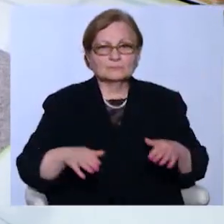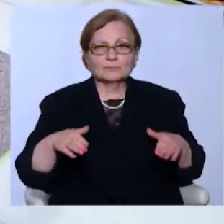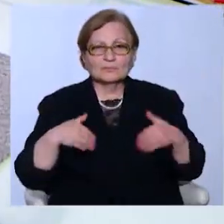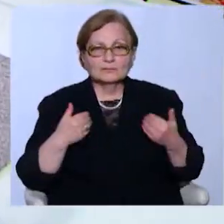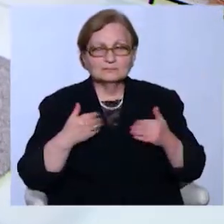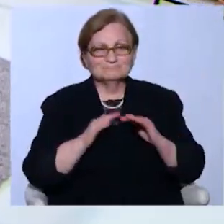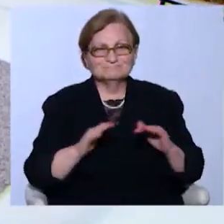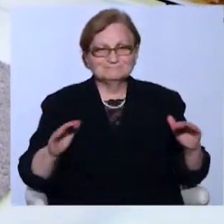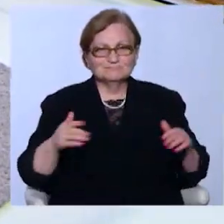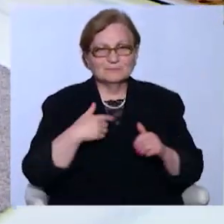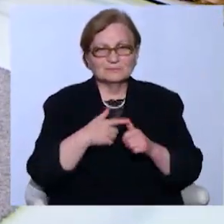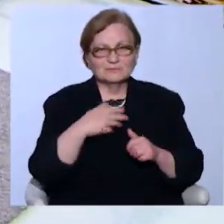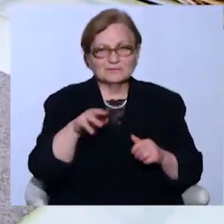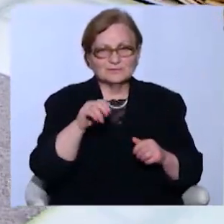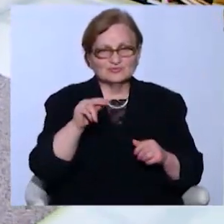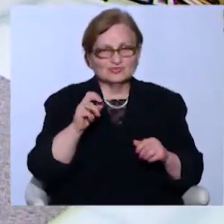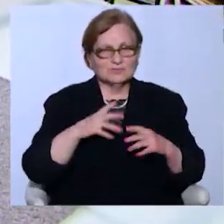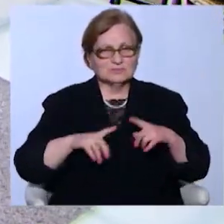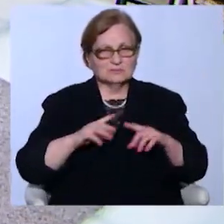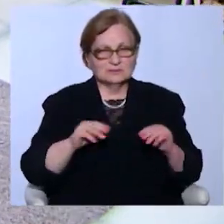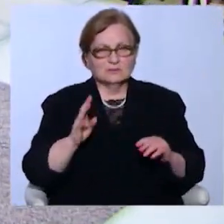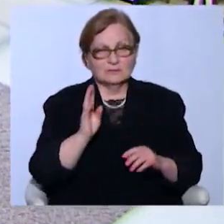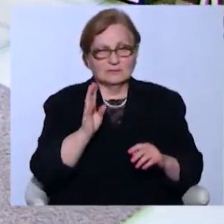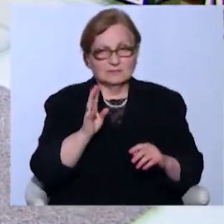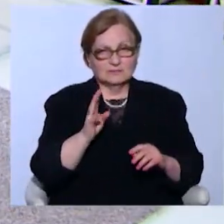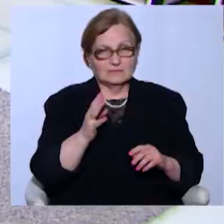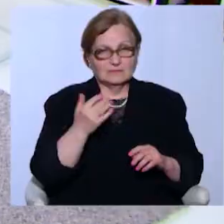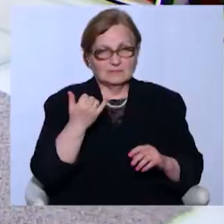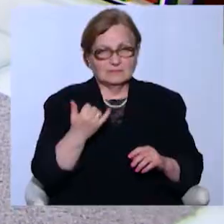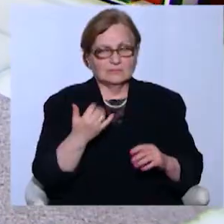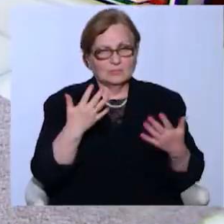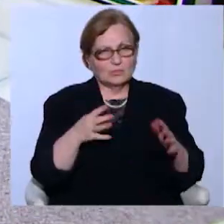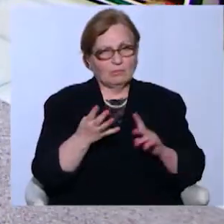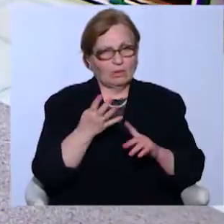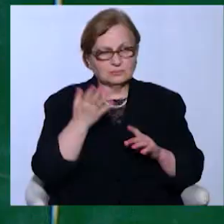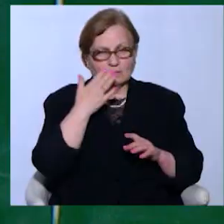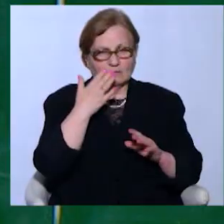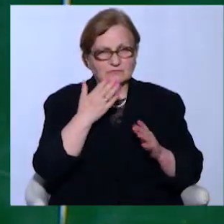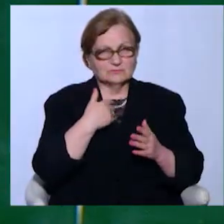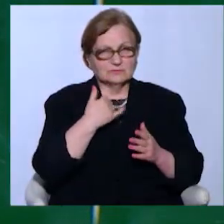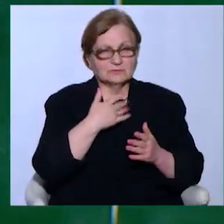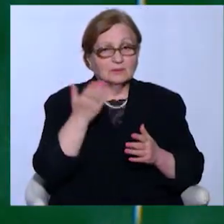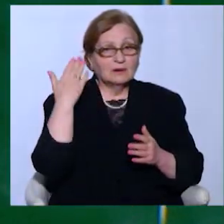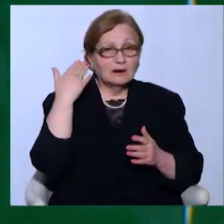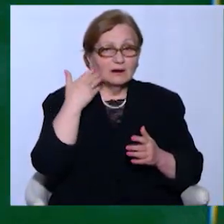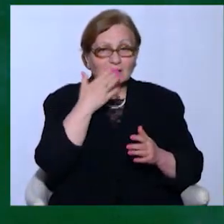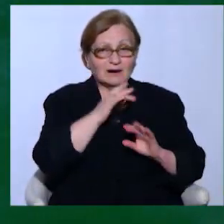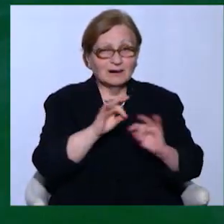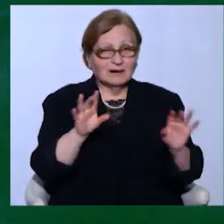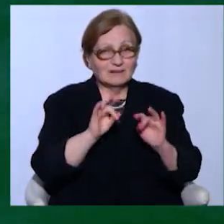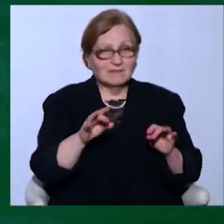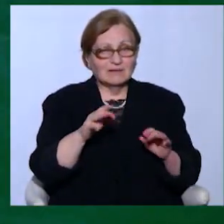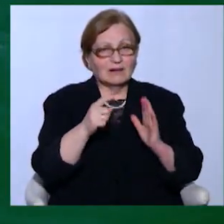გამარჯობათ ბავშვებო, მე დაჩი მასწავლებელი ვარ. ჩვენ მეოთხე კლასში, დღეს უკვე მეოთხე გაკვეთილი გვაქვს. წინა გაკვეთილზე ჩვენ